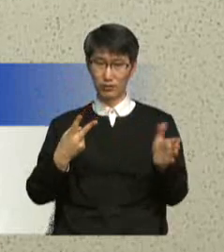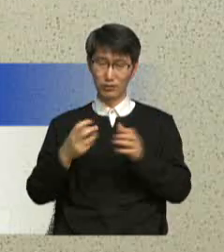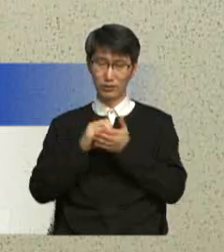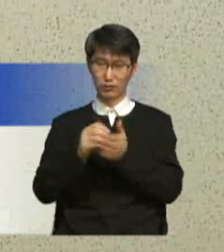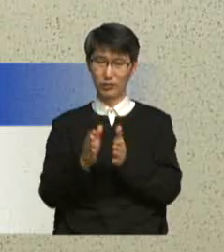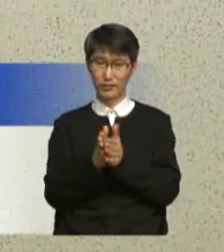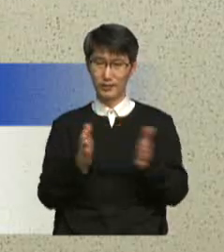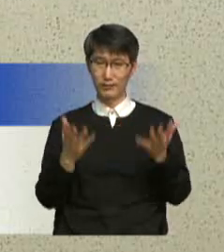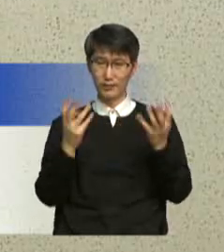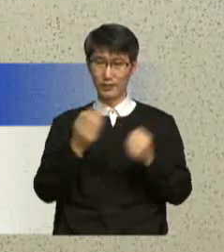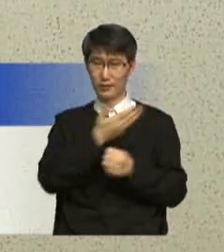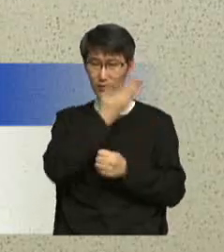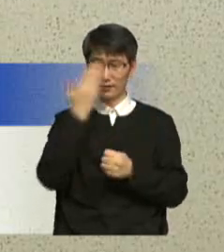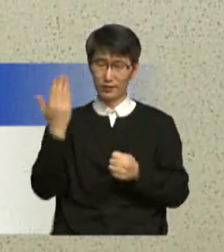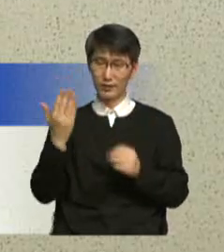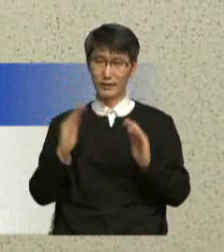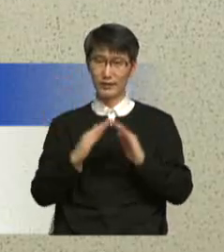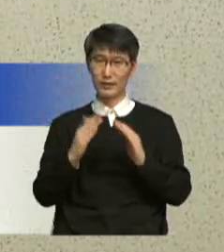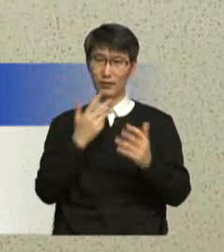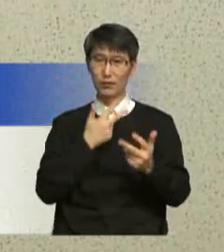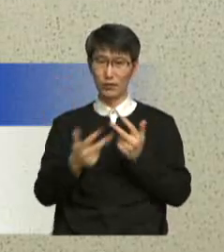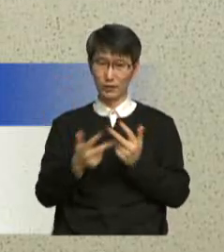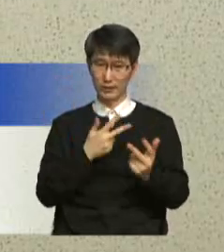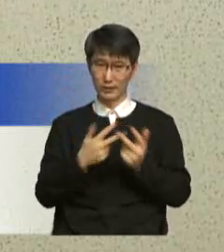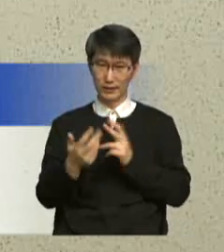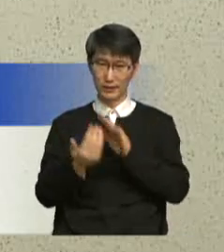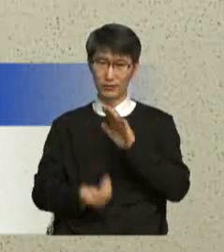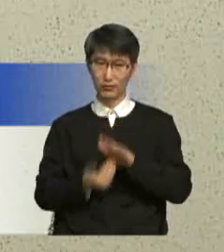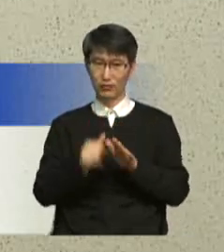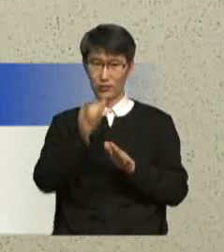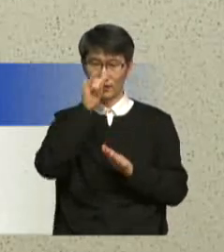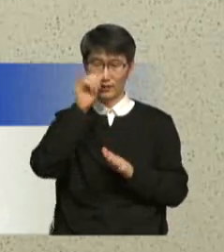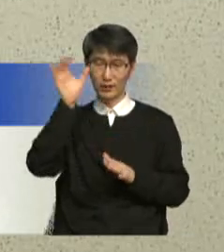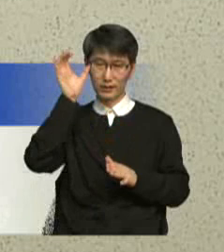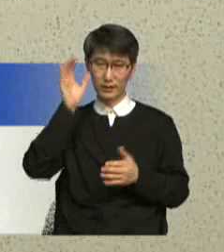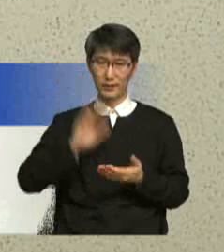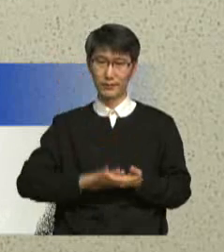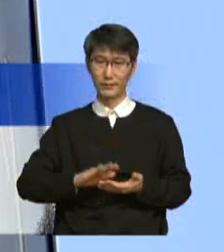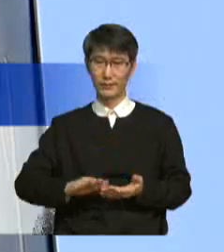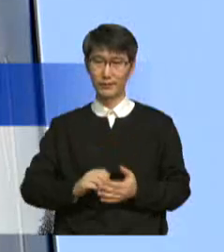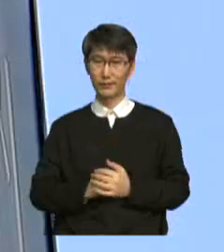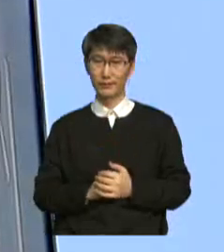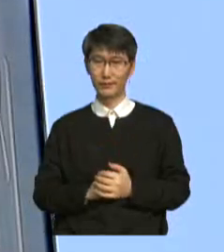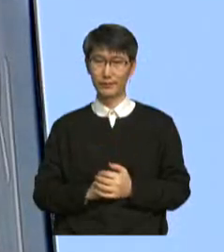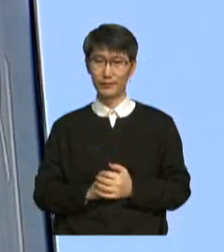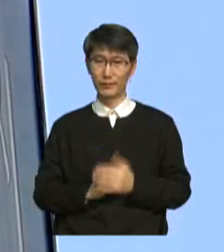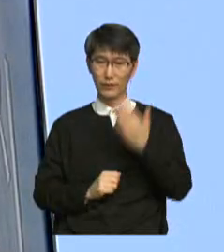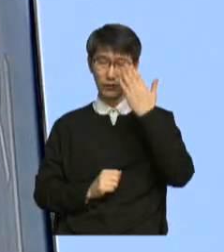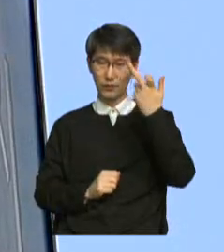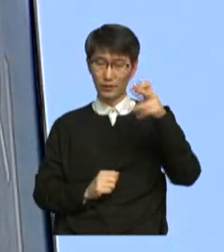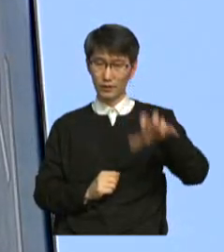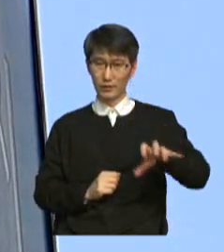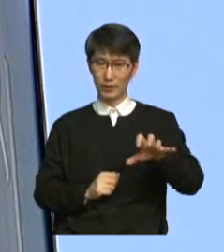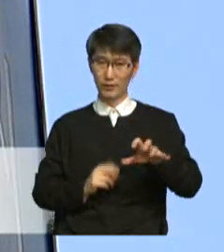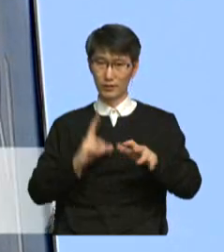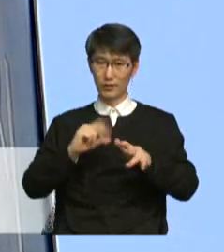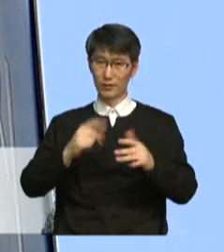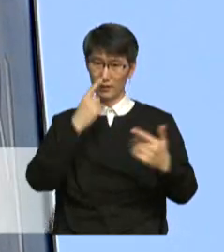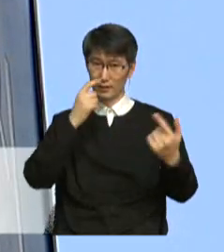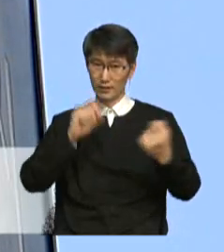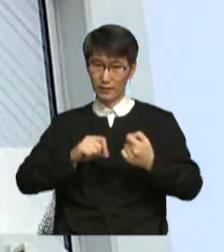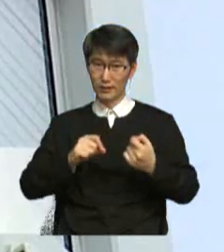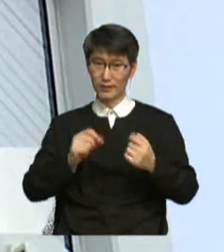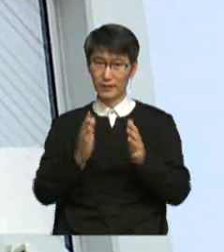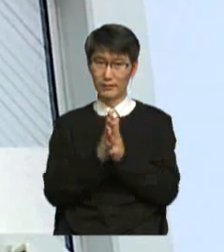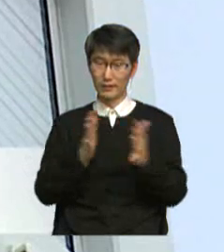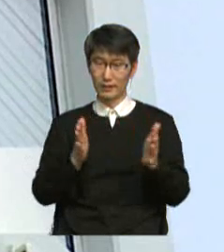입주를 시작하여 많은 청년들의 주거복지를 실현할 수 있는 것으로 기대하고 있습니다. 용산구에서 역세권 청년주택